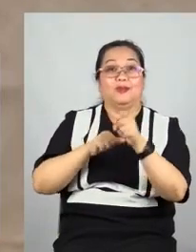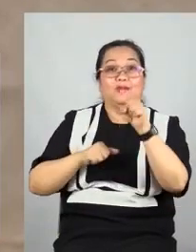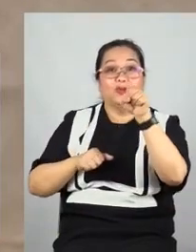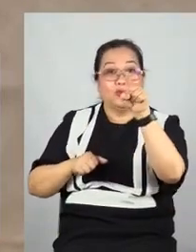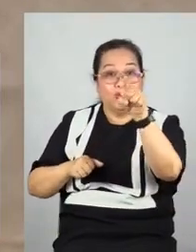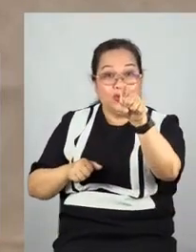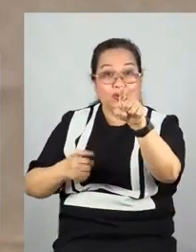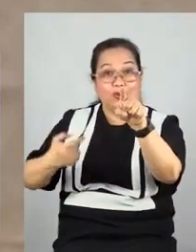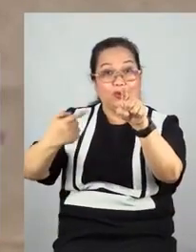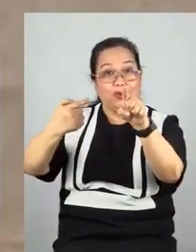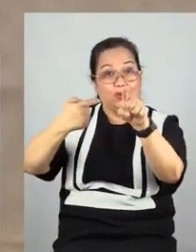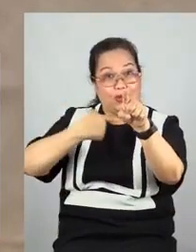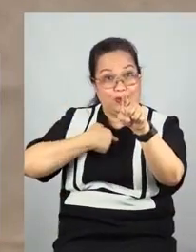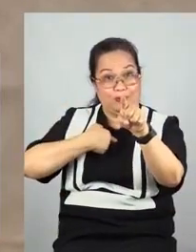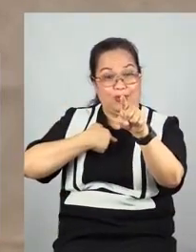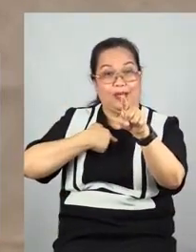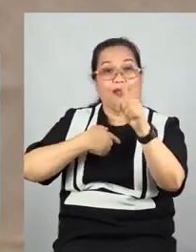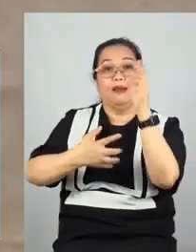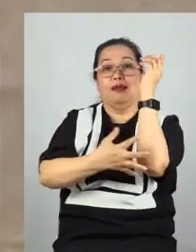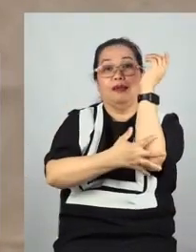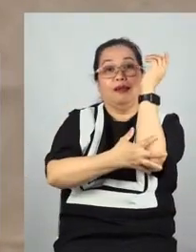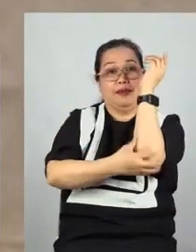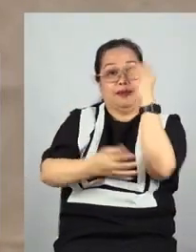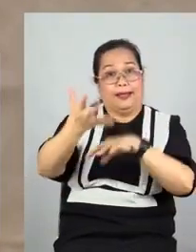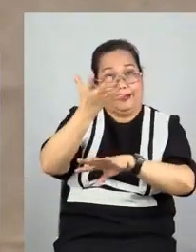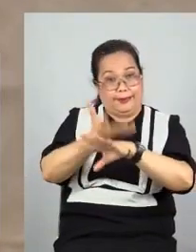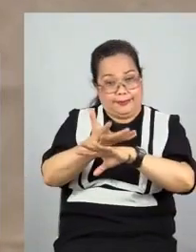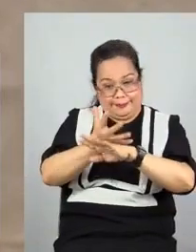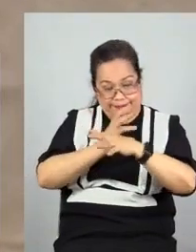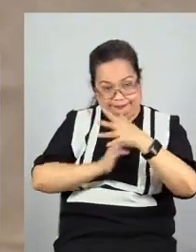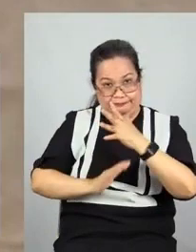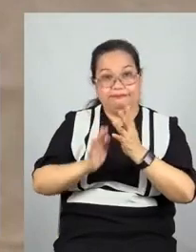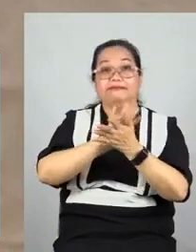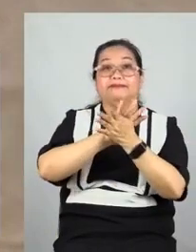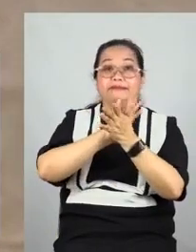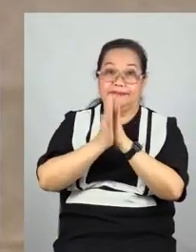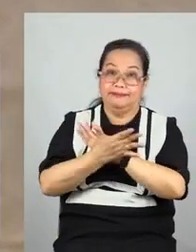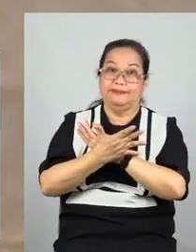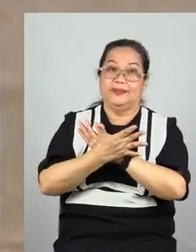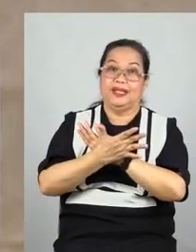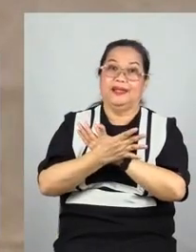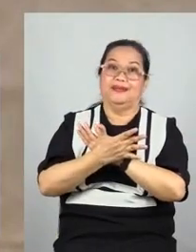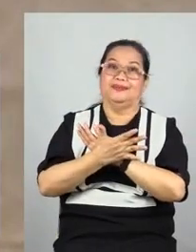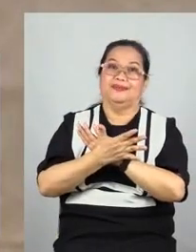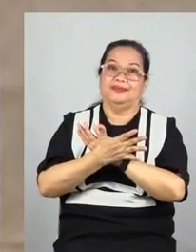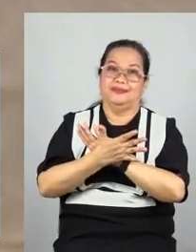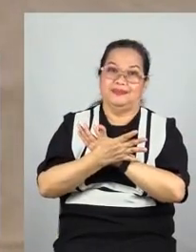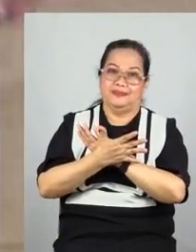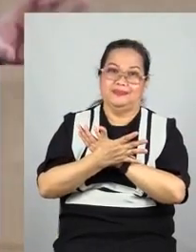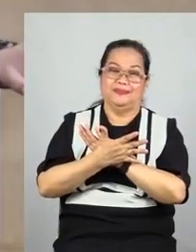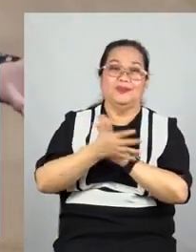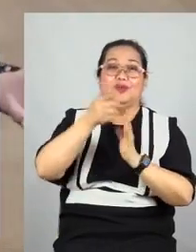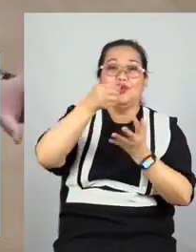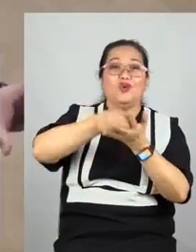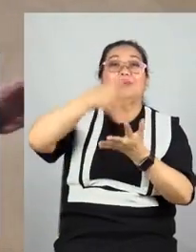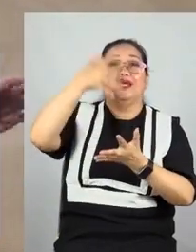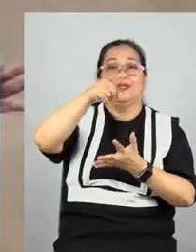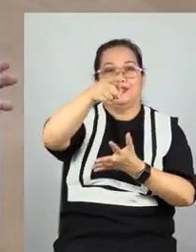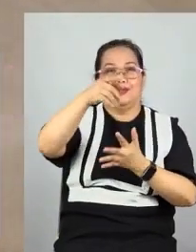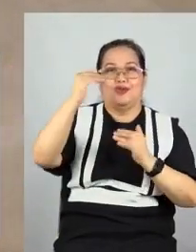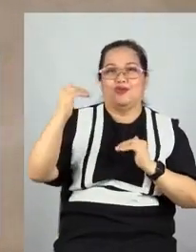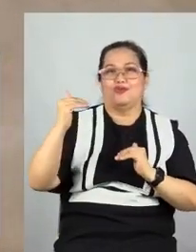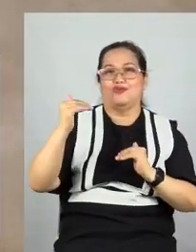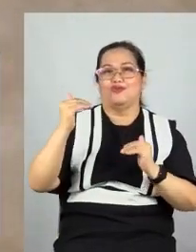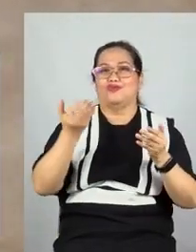you by His poverty might become rich.